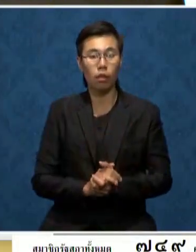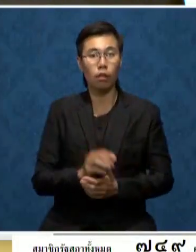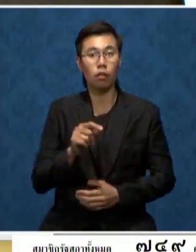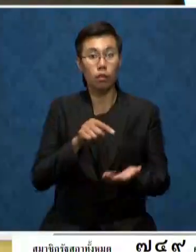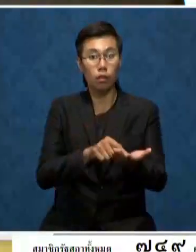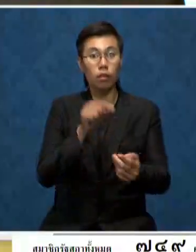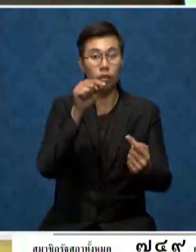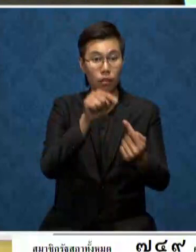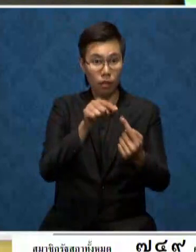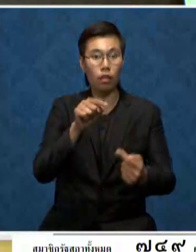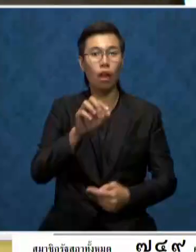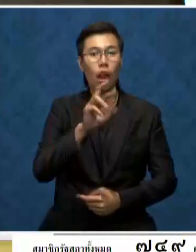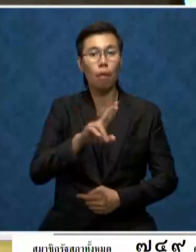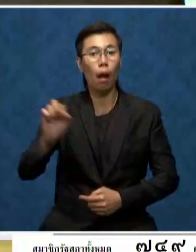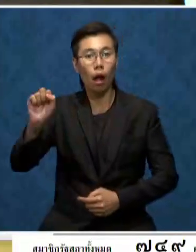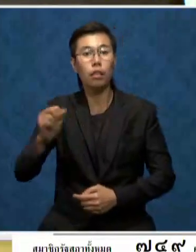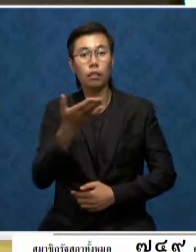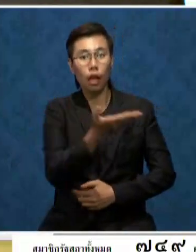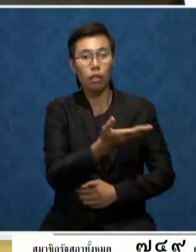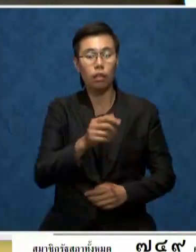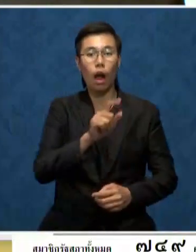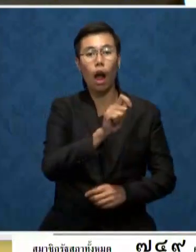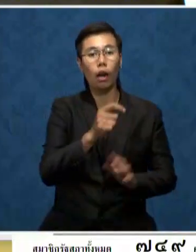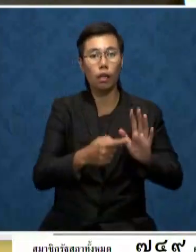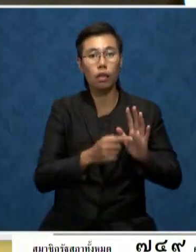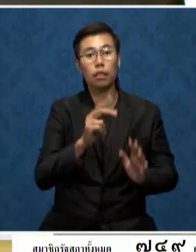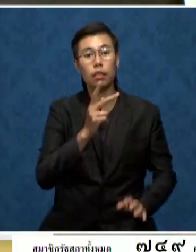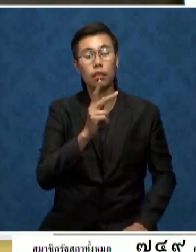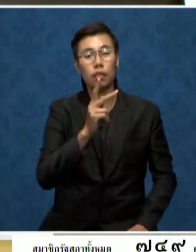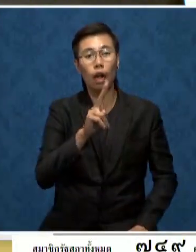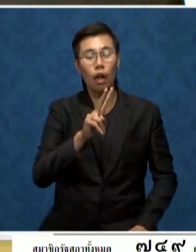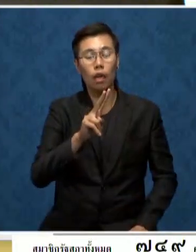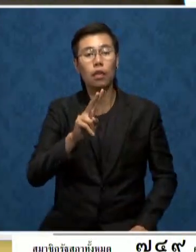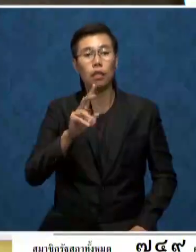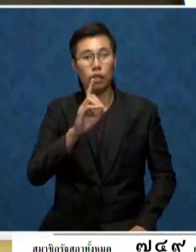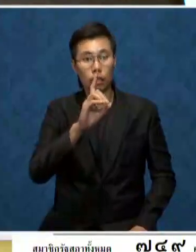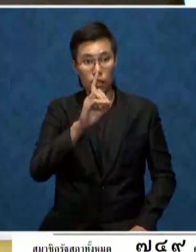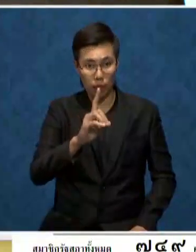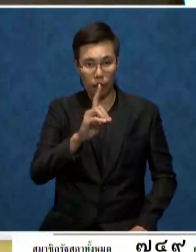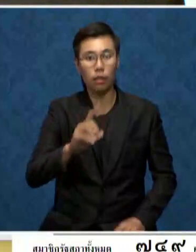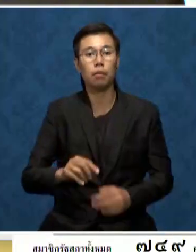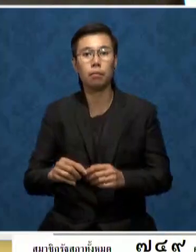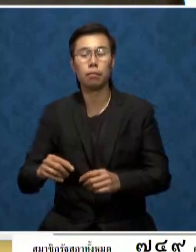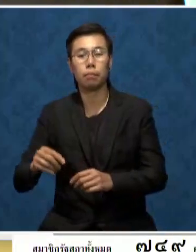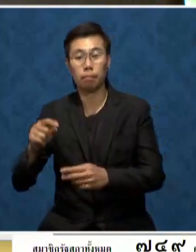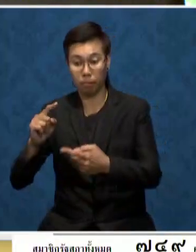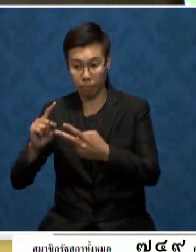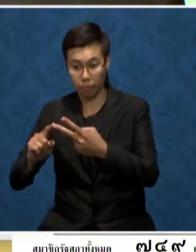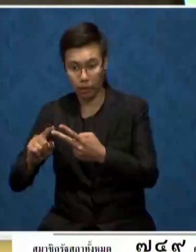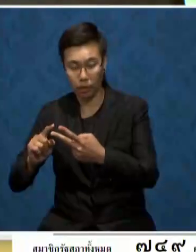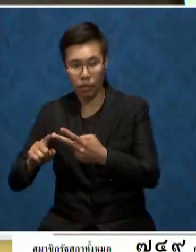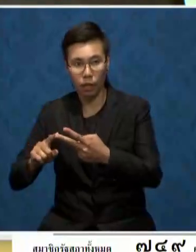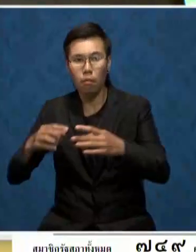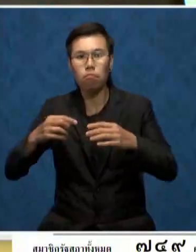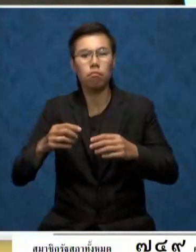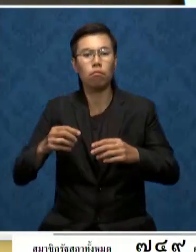ของท่าน doświadดีสวนพานนนที่คัดคาร ตามข้อ 41ในขอมาคัการ